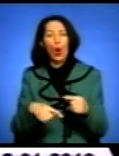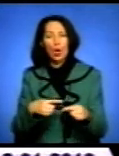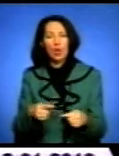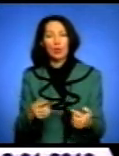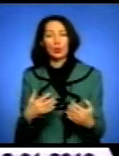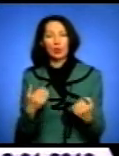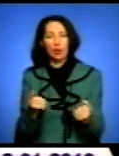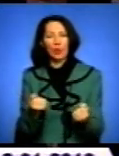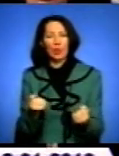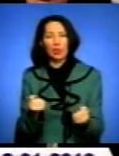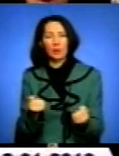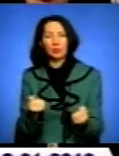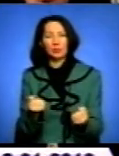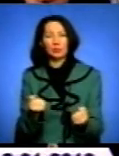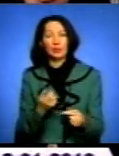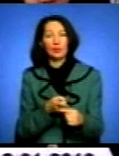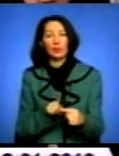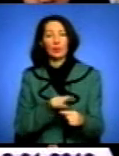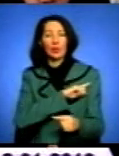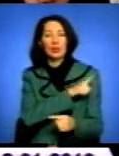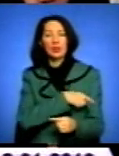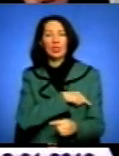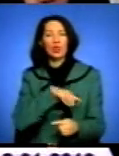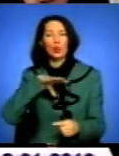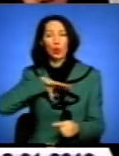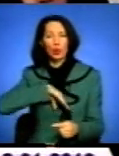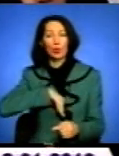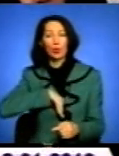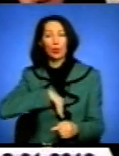тримати цю силу духу.